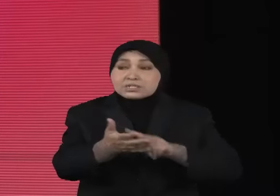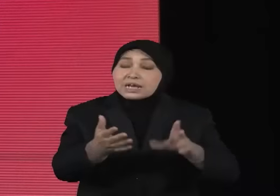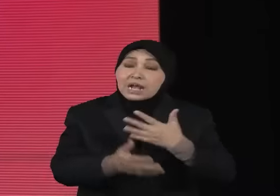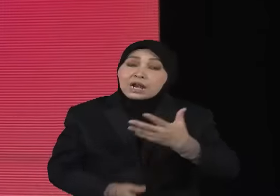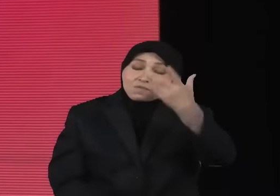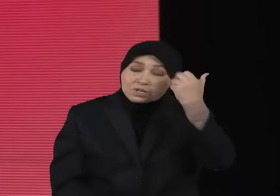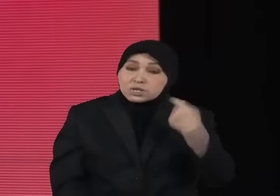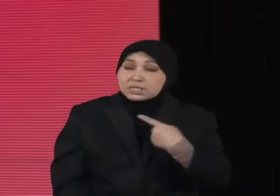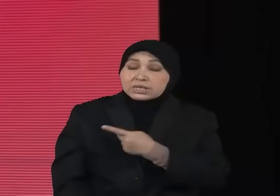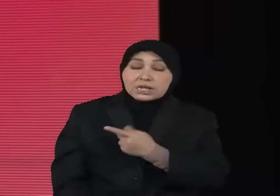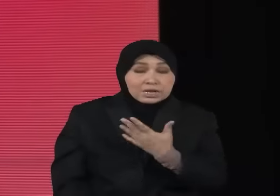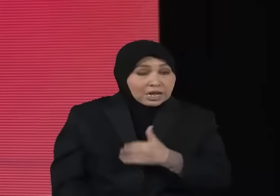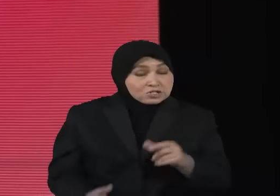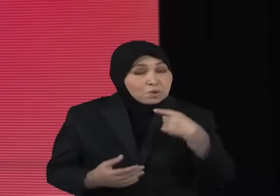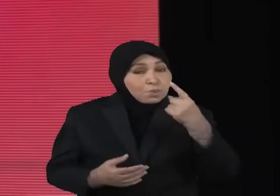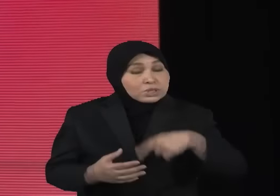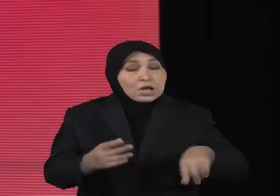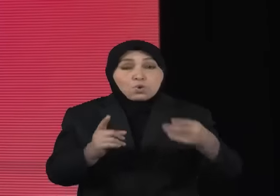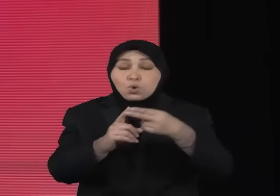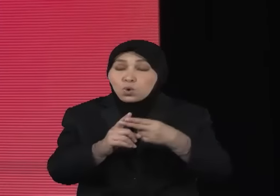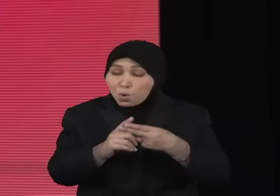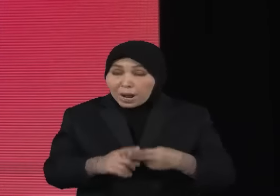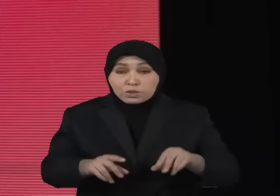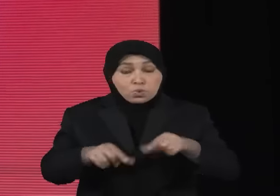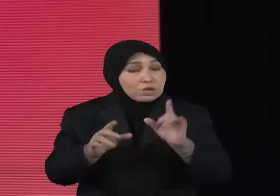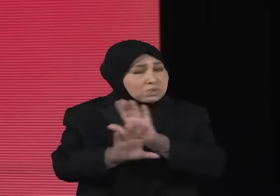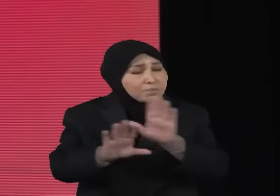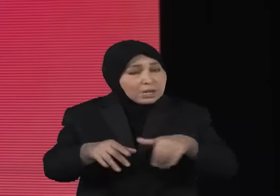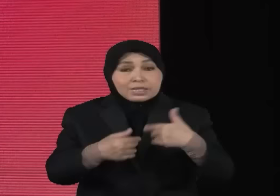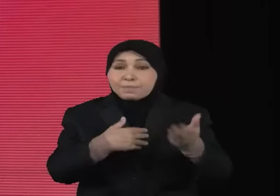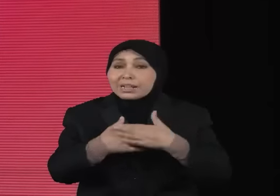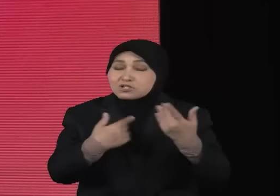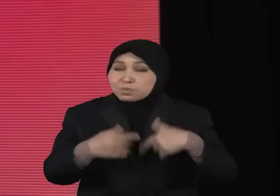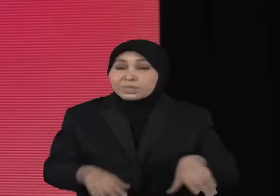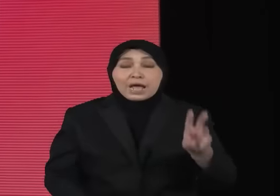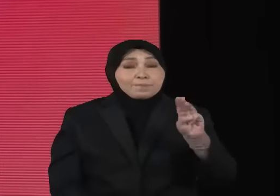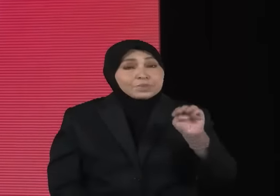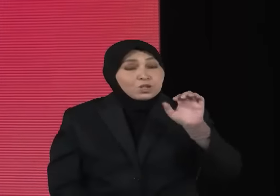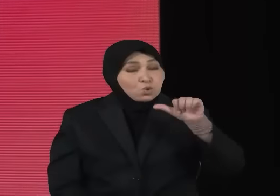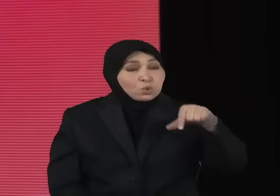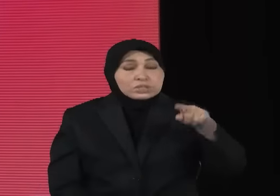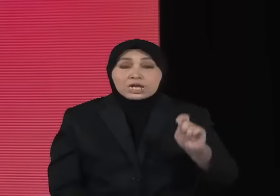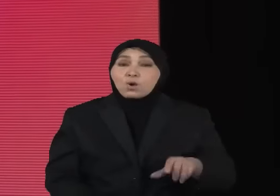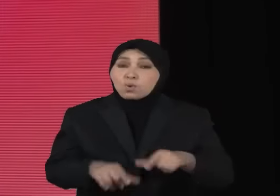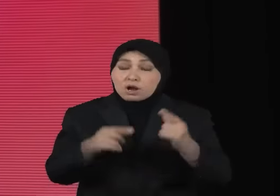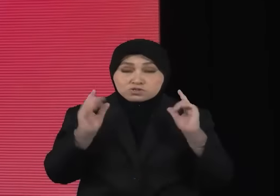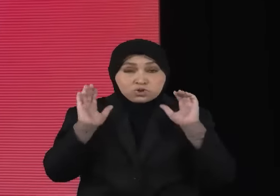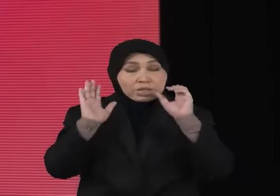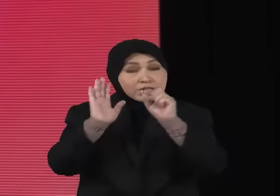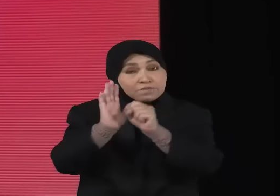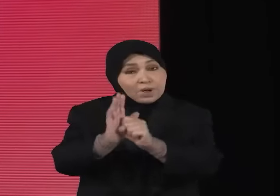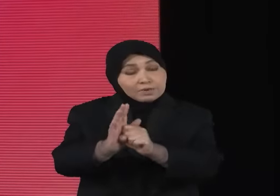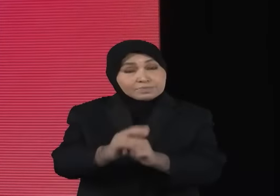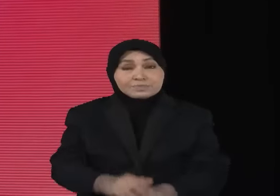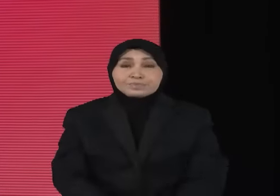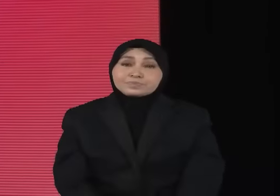hafazan kita dan sebutan huruf Al-Quran. Jangan ke mana-mana. Kembali selepas ini, My Quran Time, Quran, Salat,